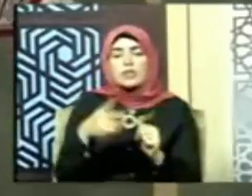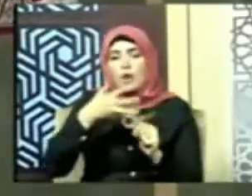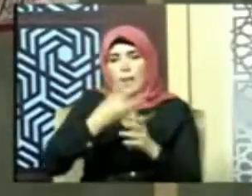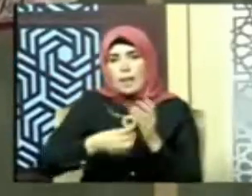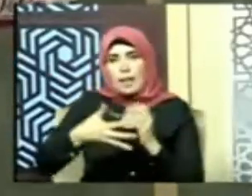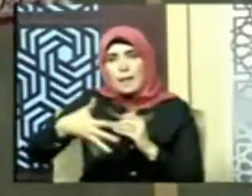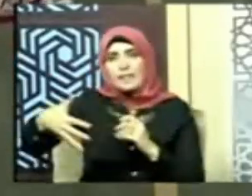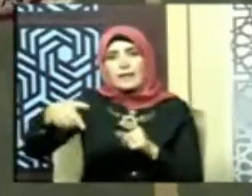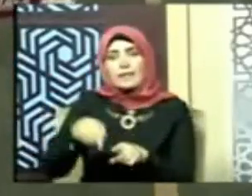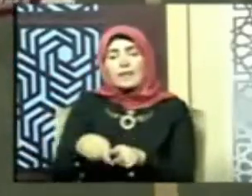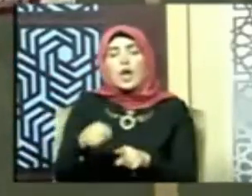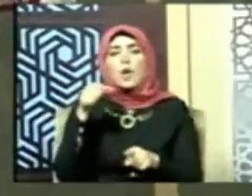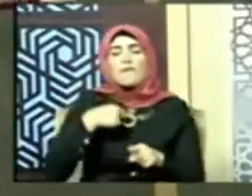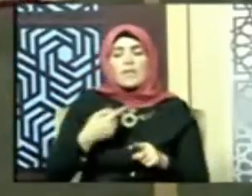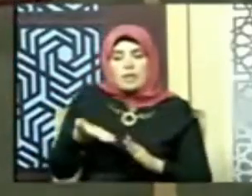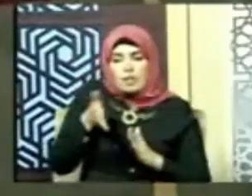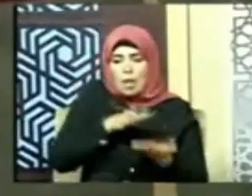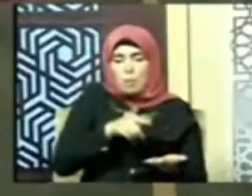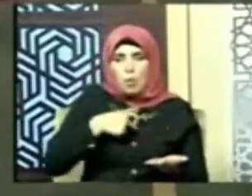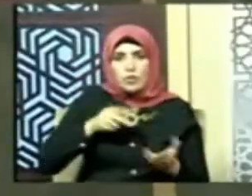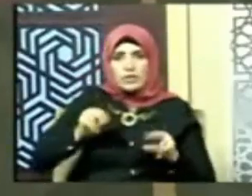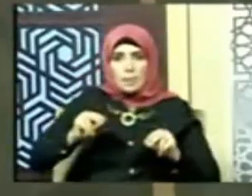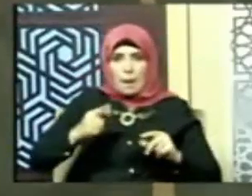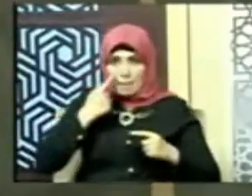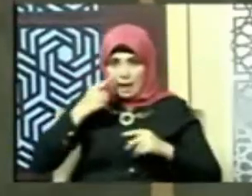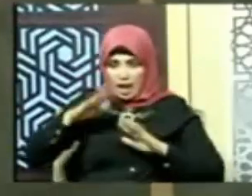نموت مصر كما حيينا،